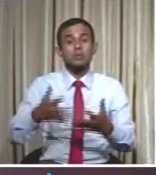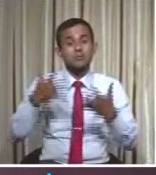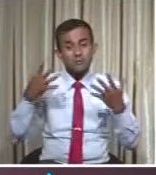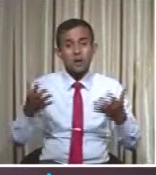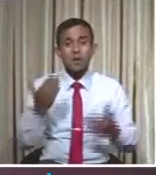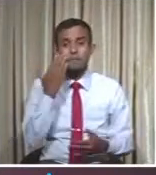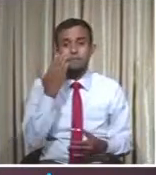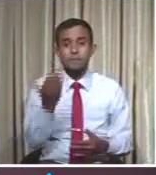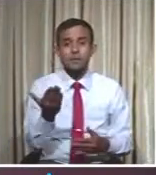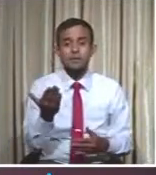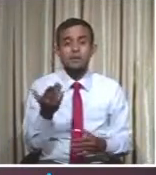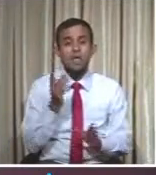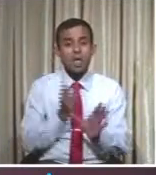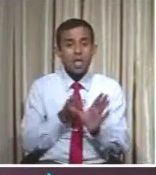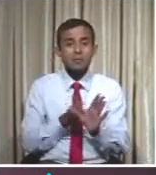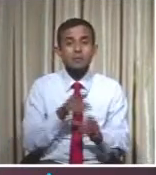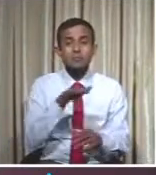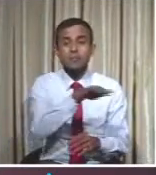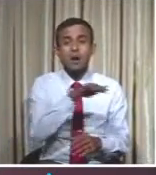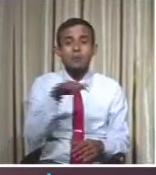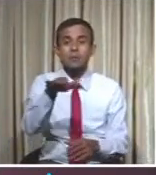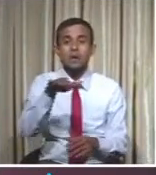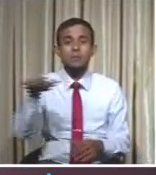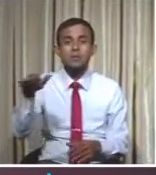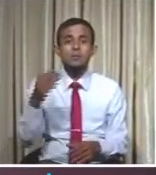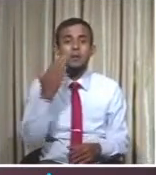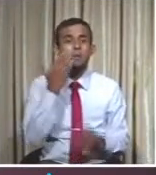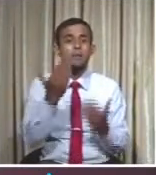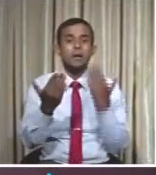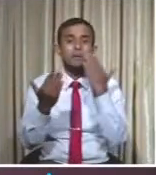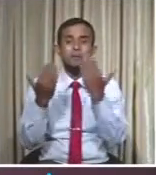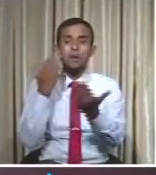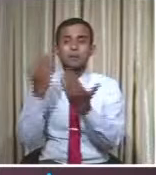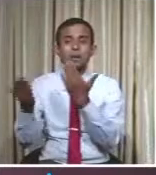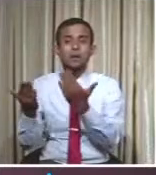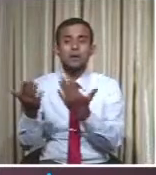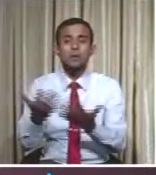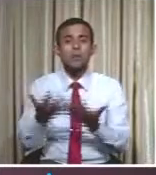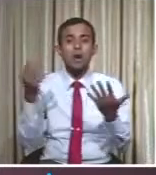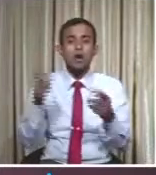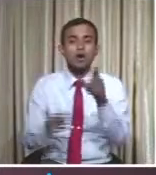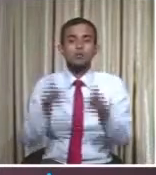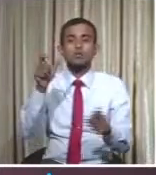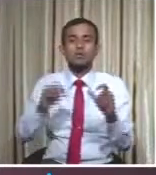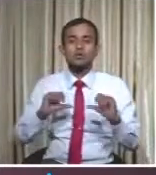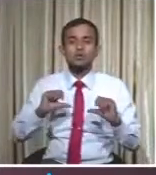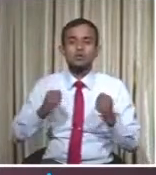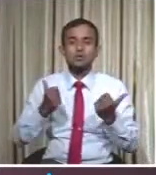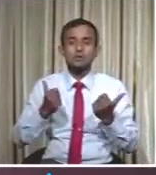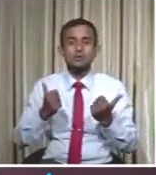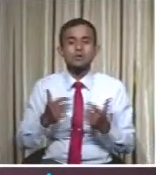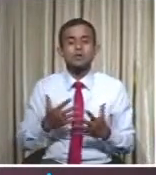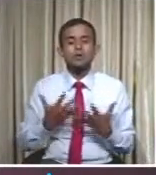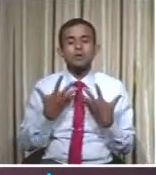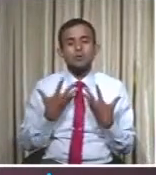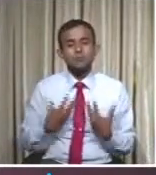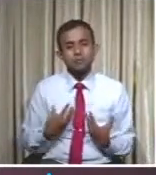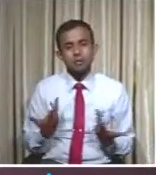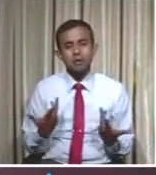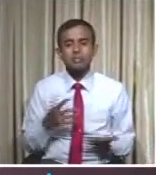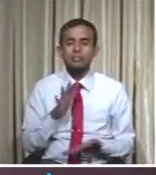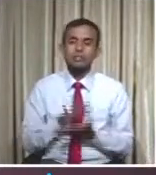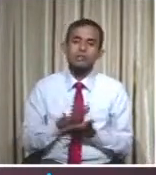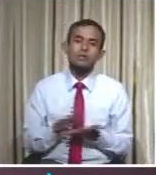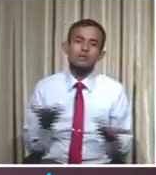තියෙනවා හැම පැත්තකින්ම අපිට පේන්නේ බහුතරයක් මිනිස්සුන්ගේ ජීවිතවලට සැනසීමක් නැහැ